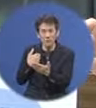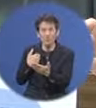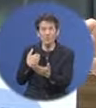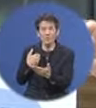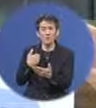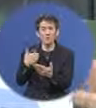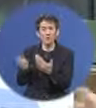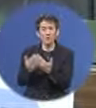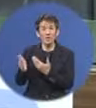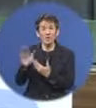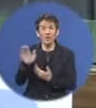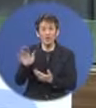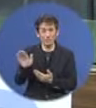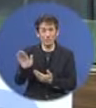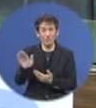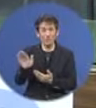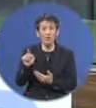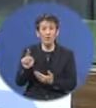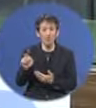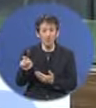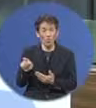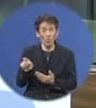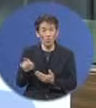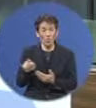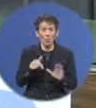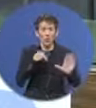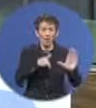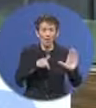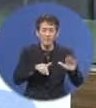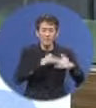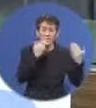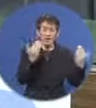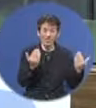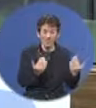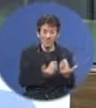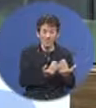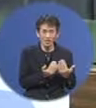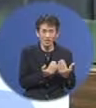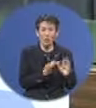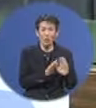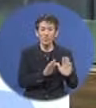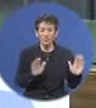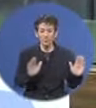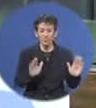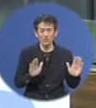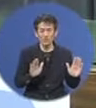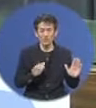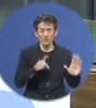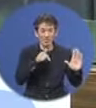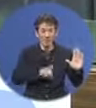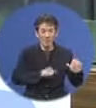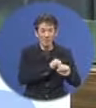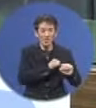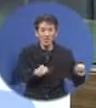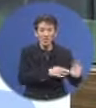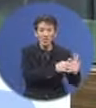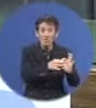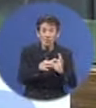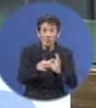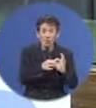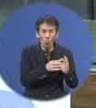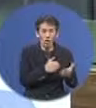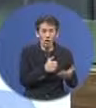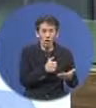言って、というような大会をですね、はい、関西全体で誘致しよう、関西広域連合でね、誘致し